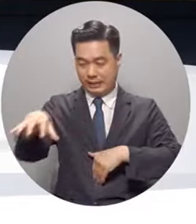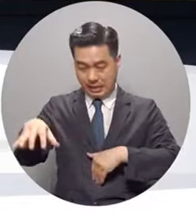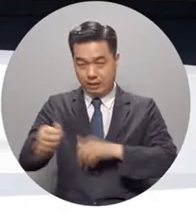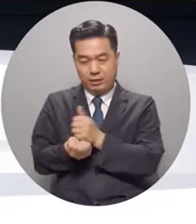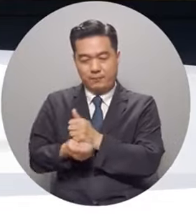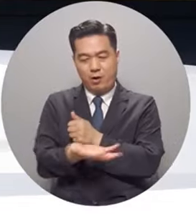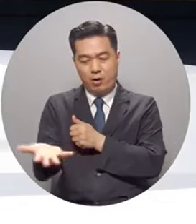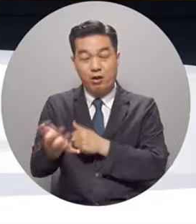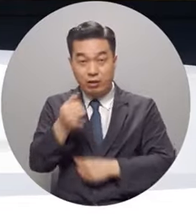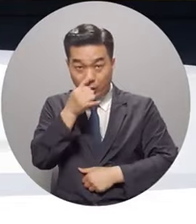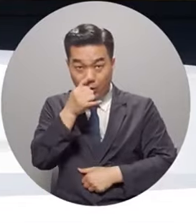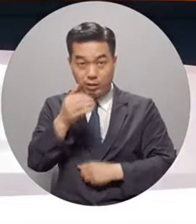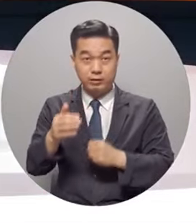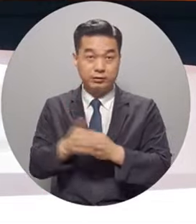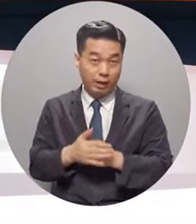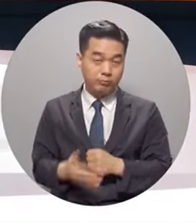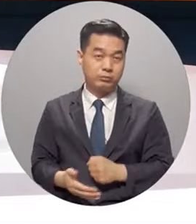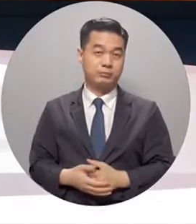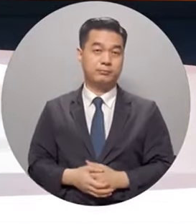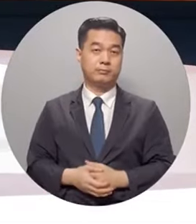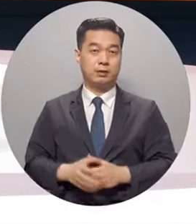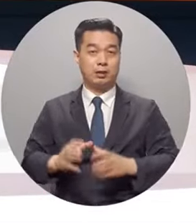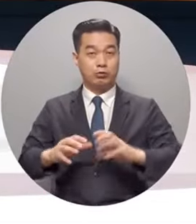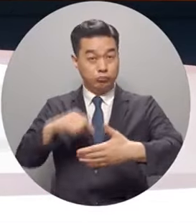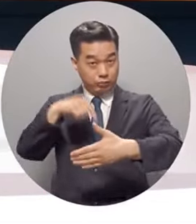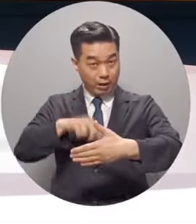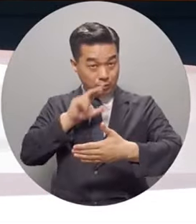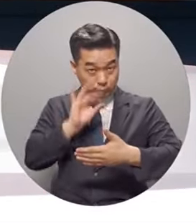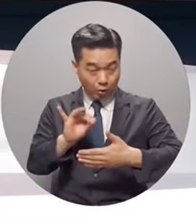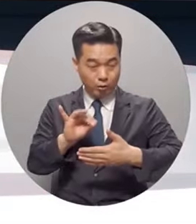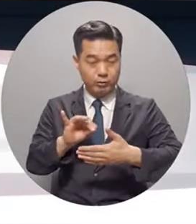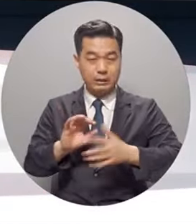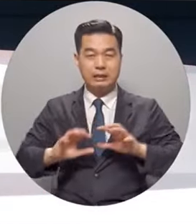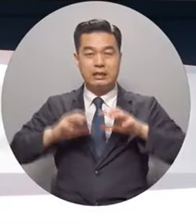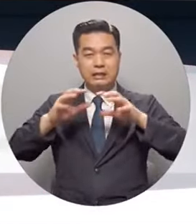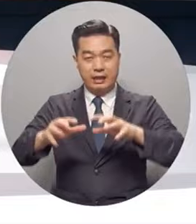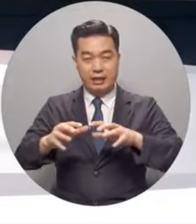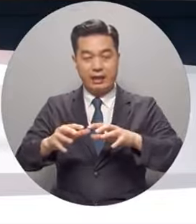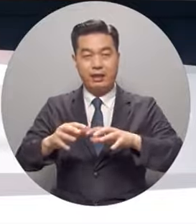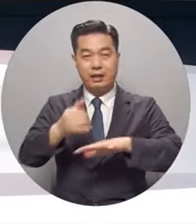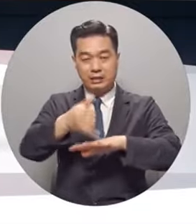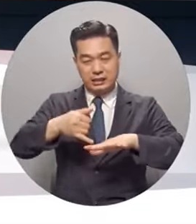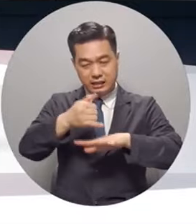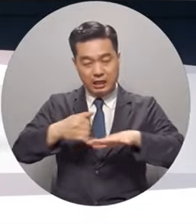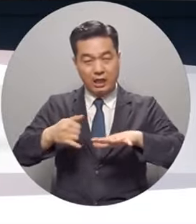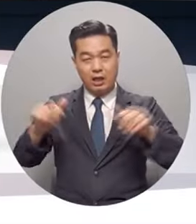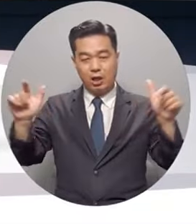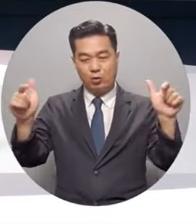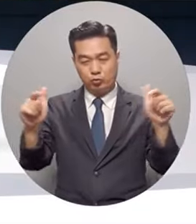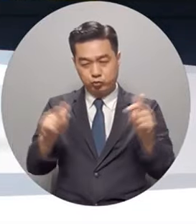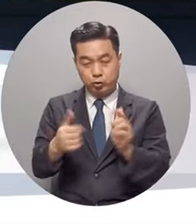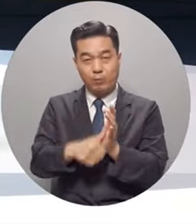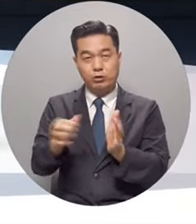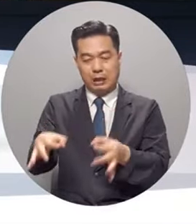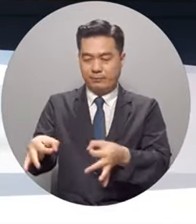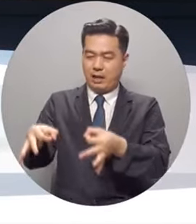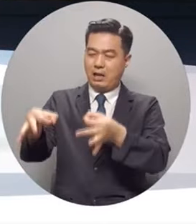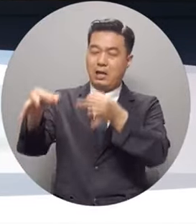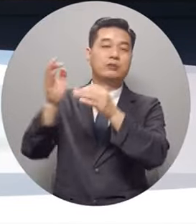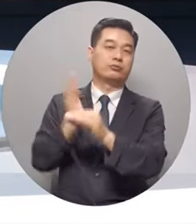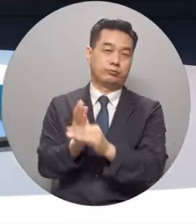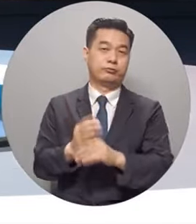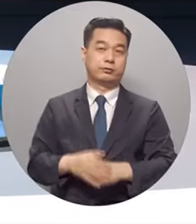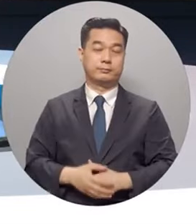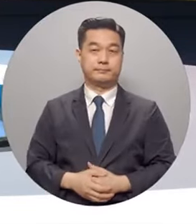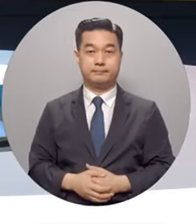있습니다 국내는 물론 세계적으로도 식량 생산 감소와 가격 급등을 일으키며 물가 전반을 끌어올리고 있습니다